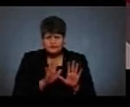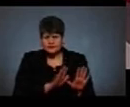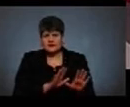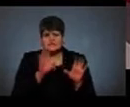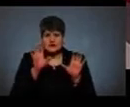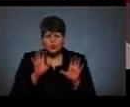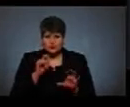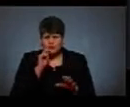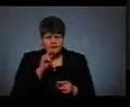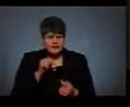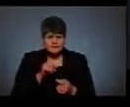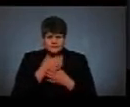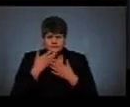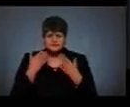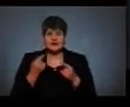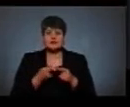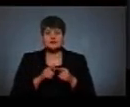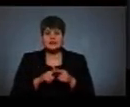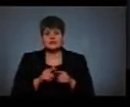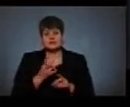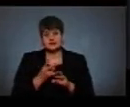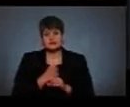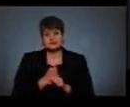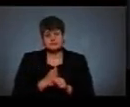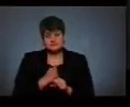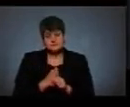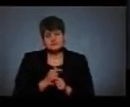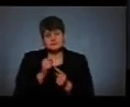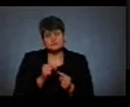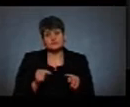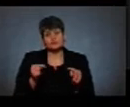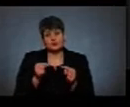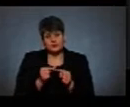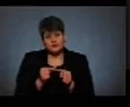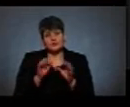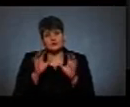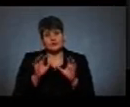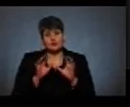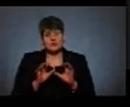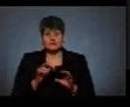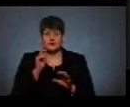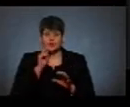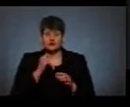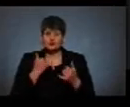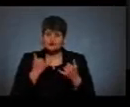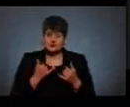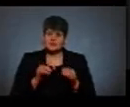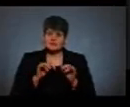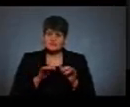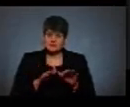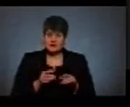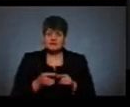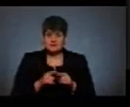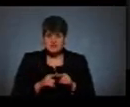Тобто, звичайно, що привести їх в відповідність і до канонів, і до законодавства України, і до сучасних реалій –